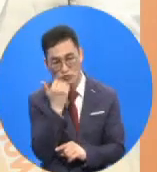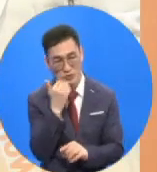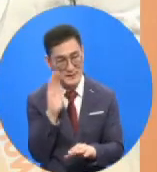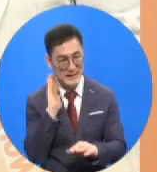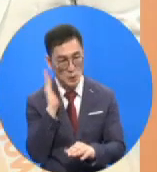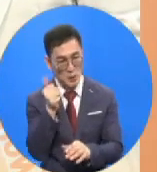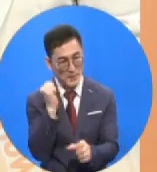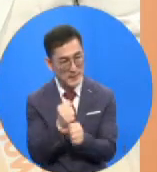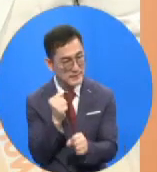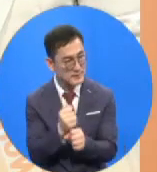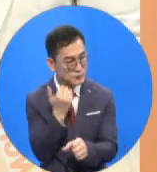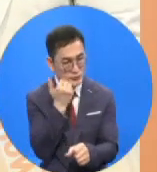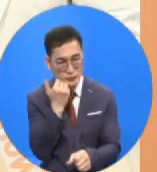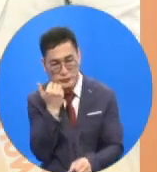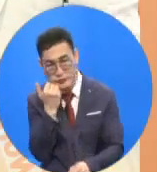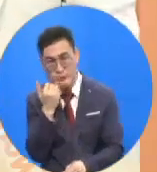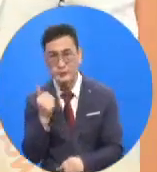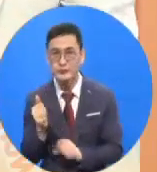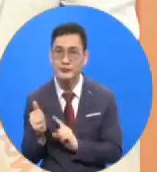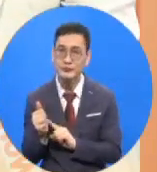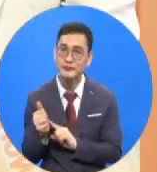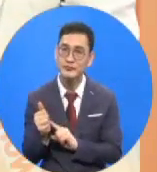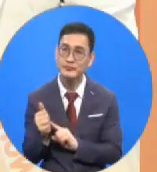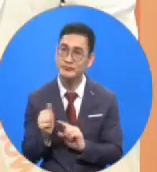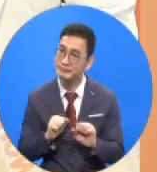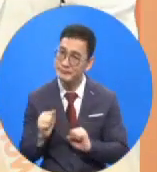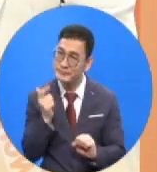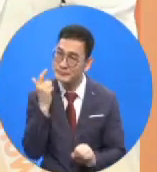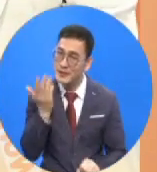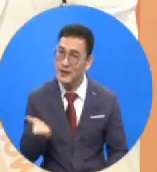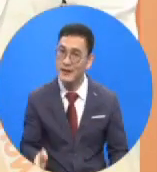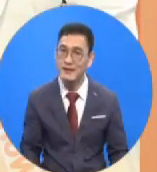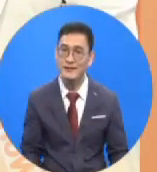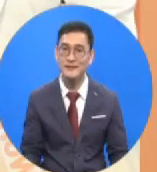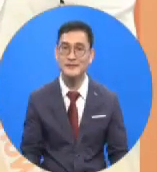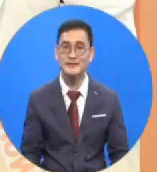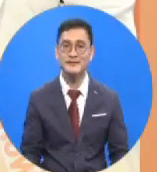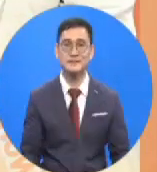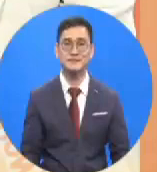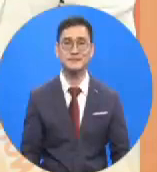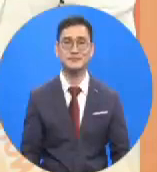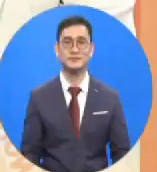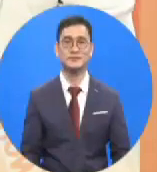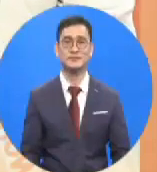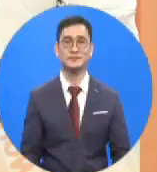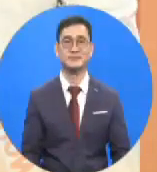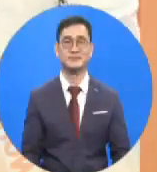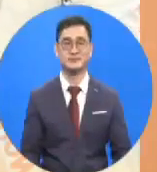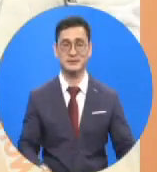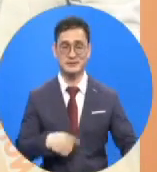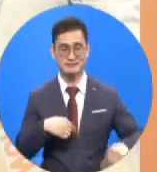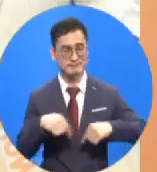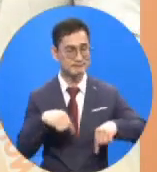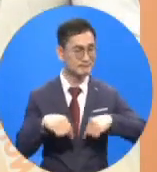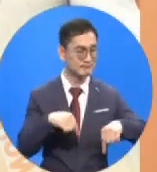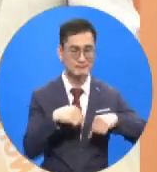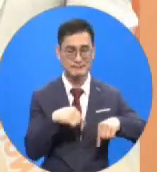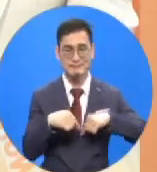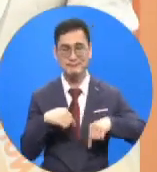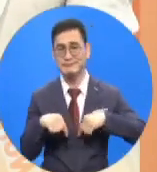정부가 다음 대선까지 이제 얼마나 잘 국민의 지지를 이끌어 가면서 정책을 펴고 정체를 하느냐에 따라서